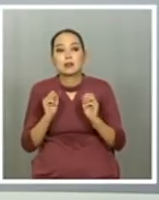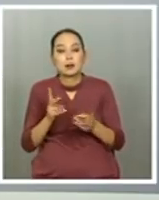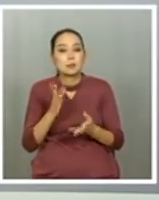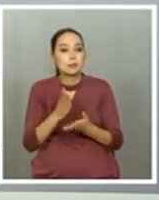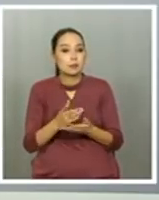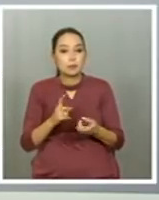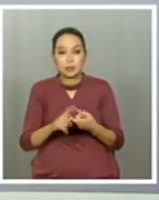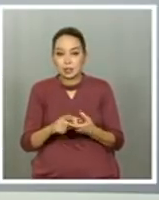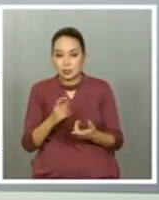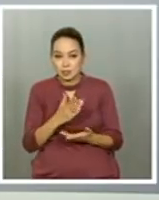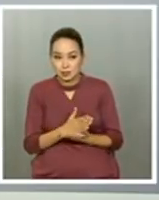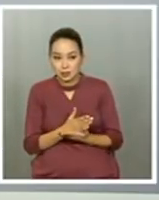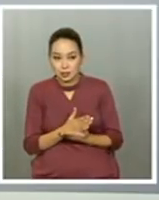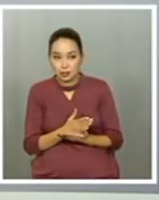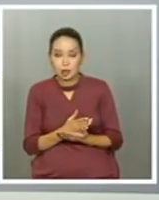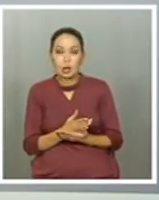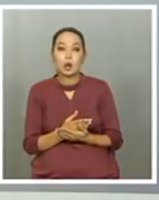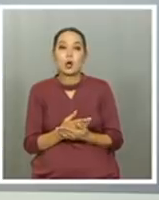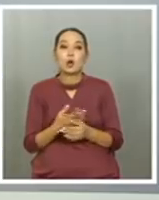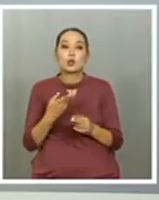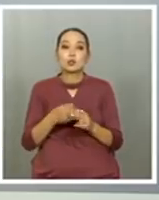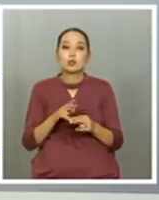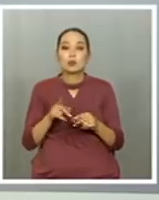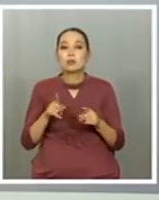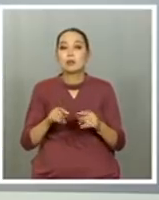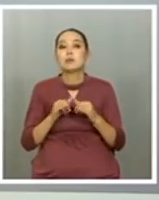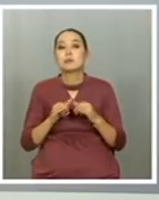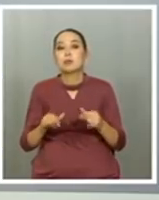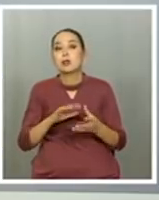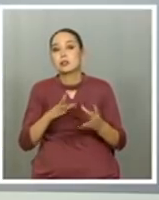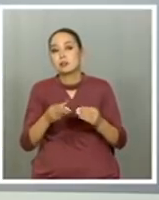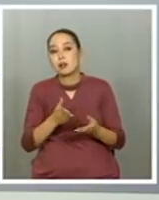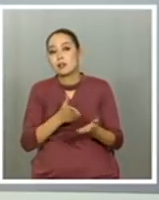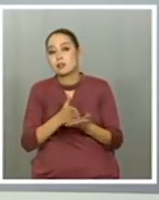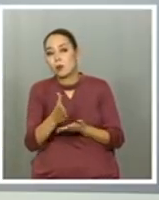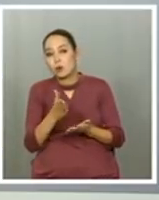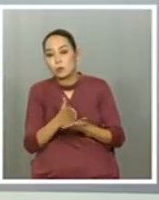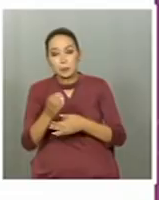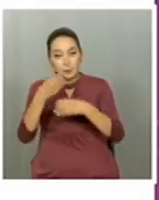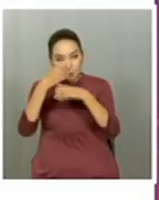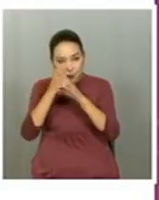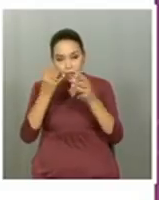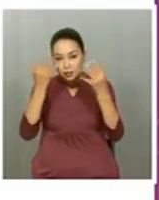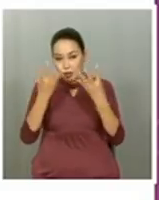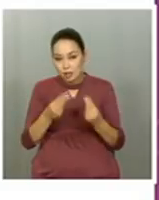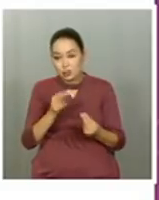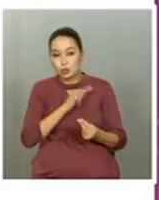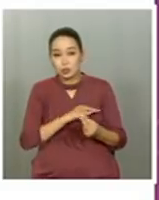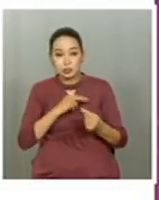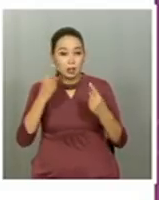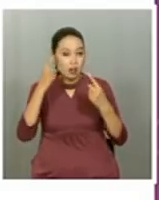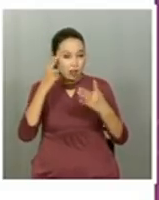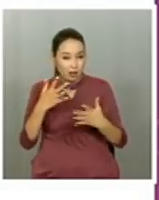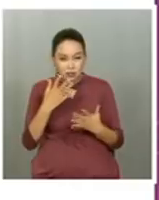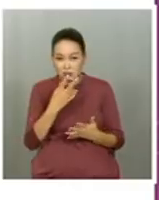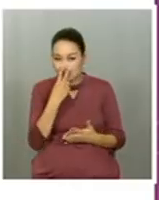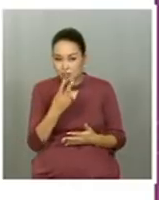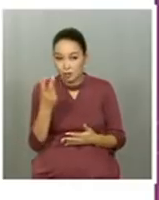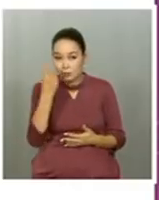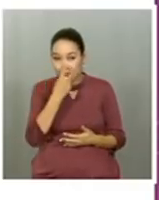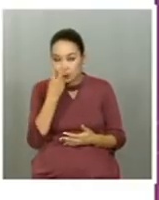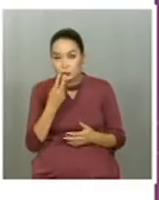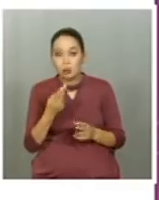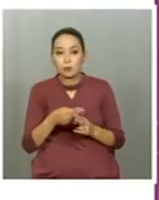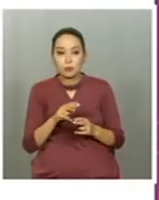байланысты. Егер толқынның таралу бағыты микроскоп арқылы жұмыс істеген кезде айқын көрінбейтін болса, онда нысанды